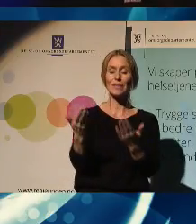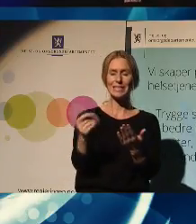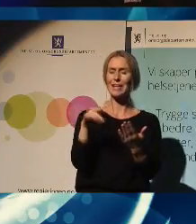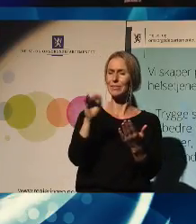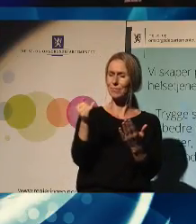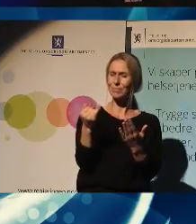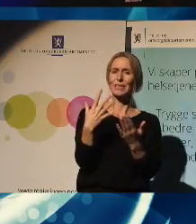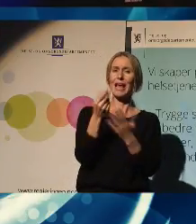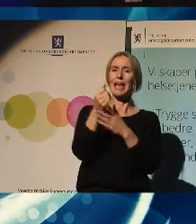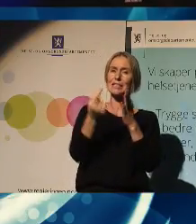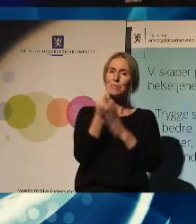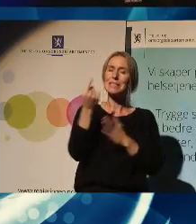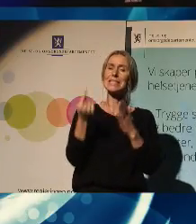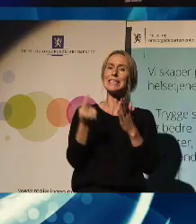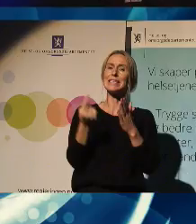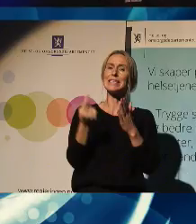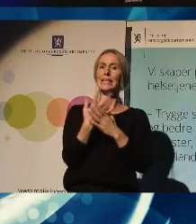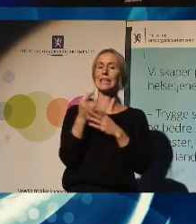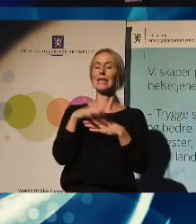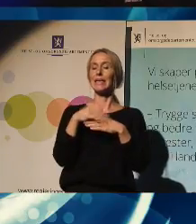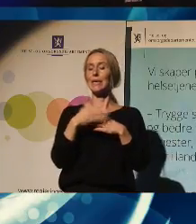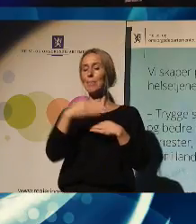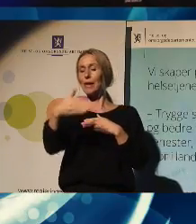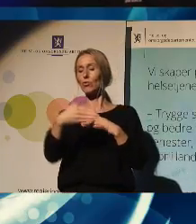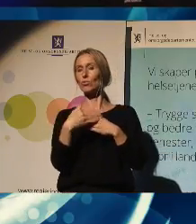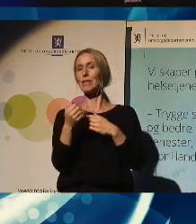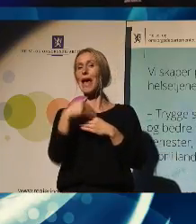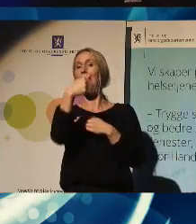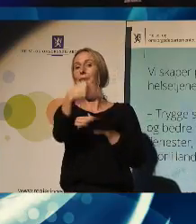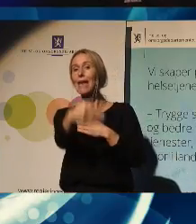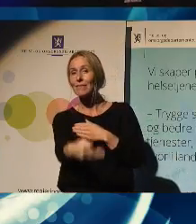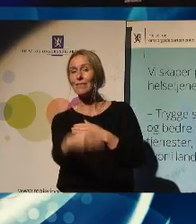det spesielt i tiden etter flukten